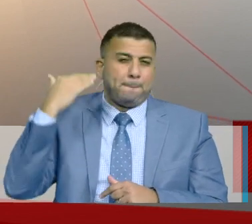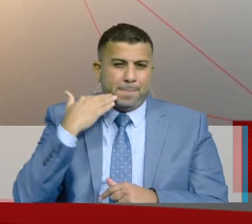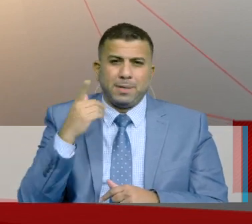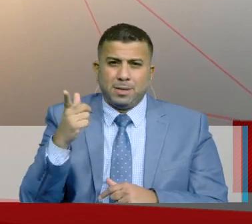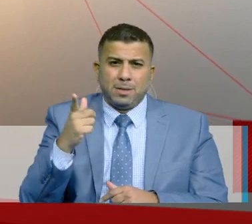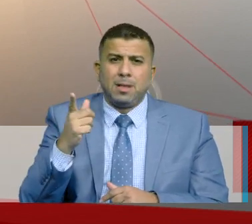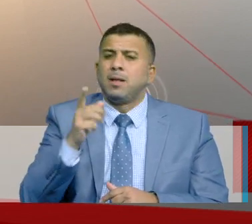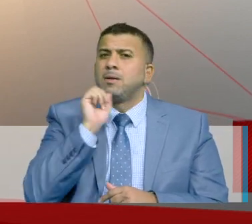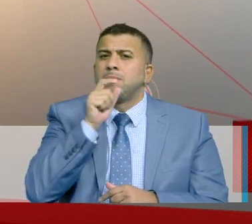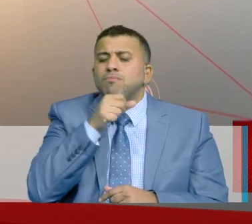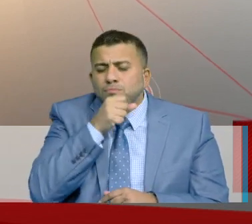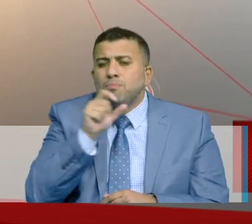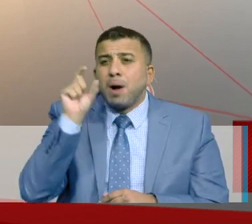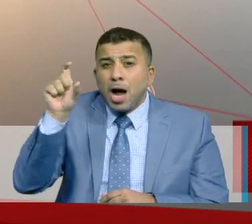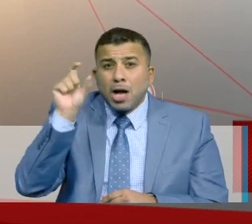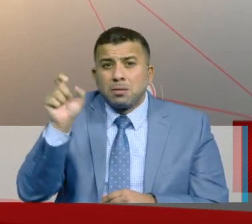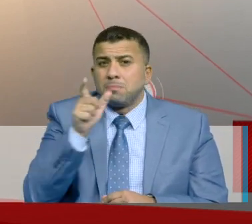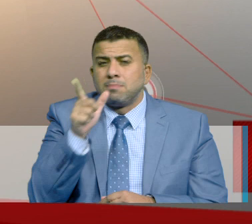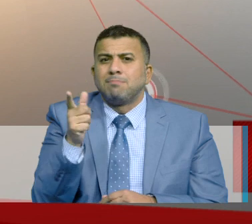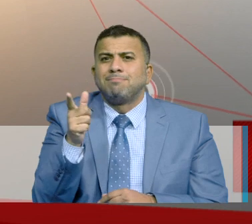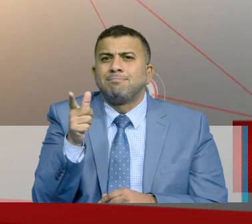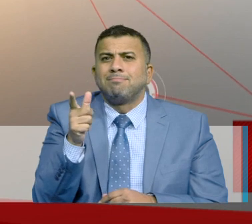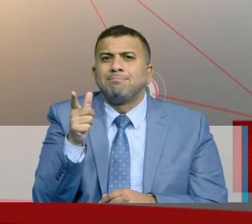يعني موجبه للمعاش جبل